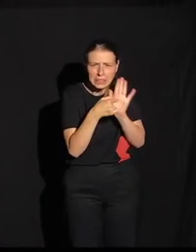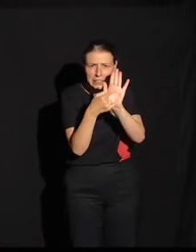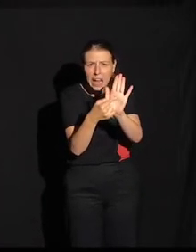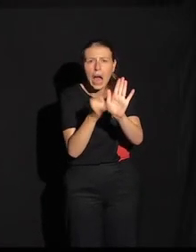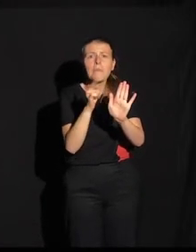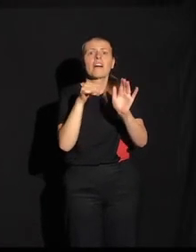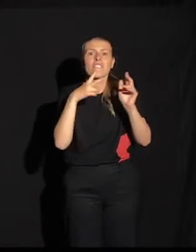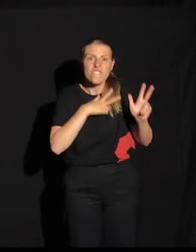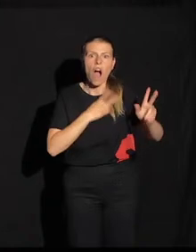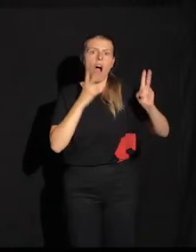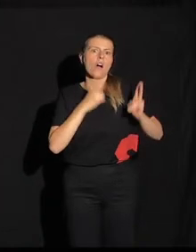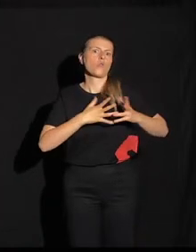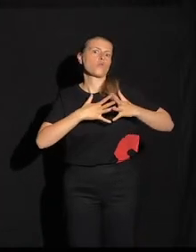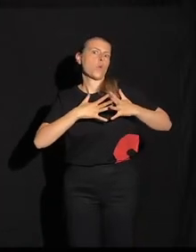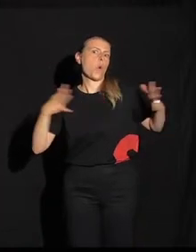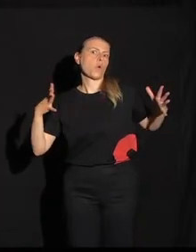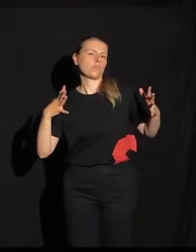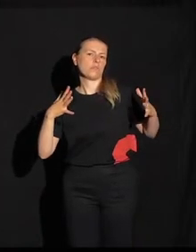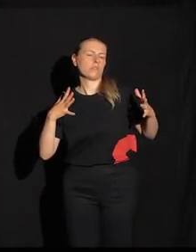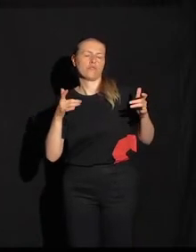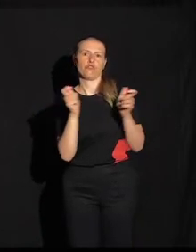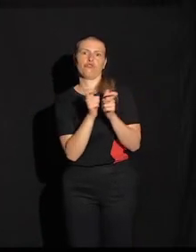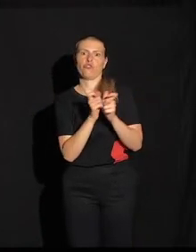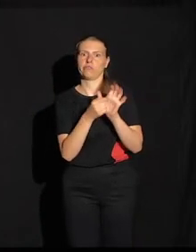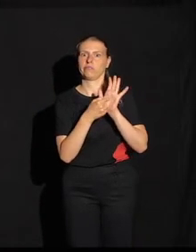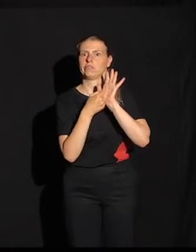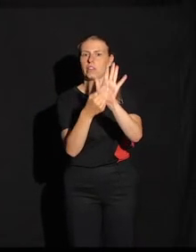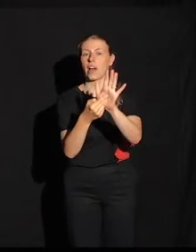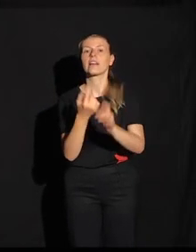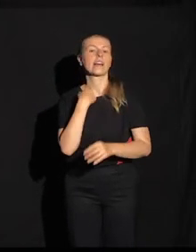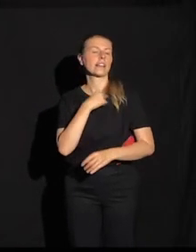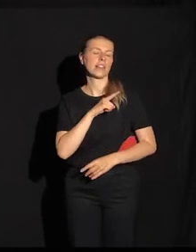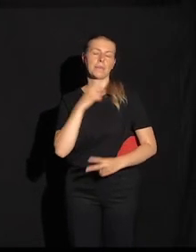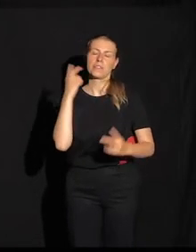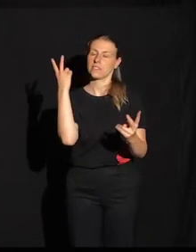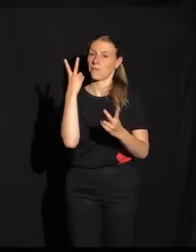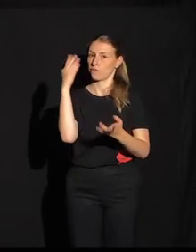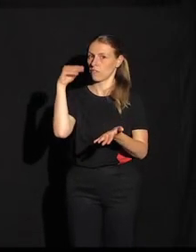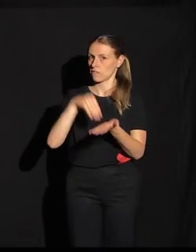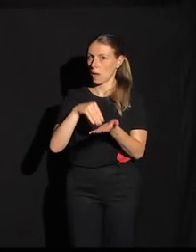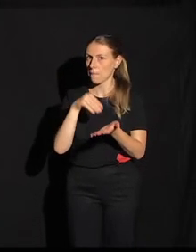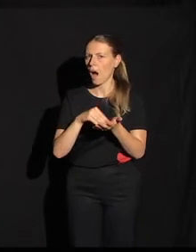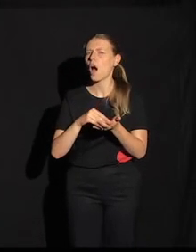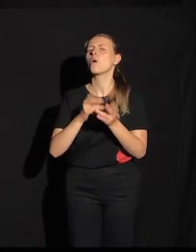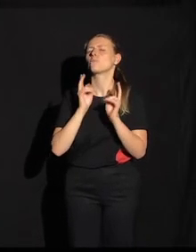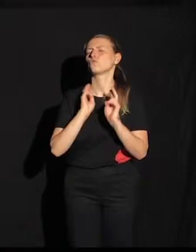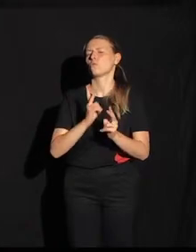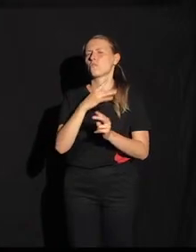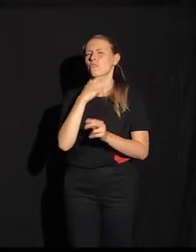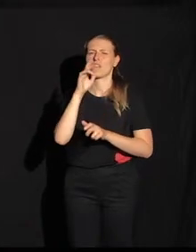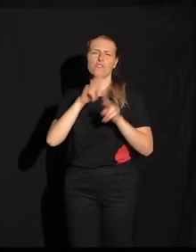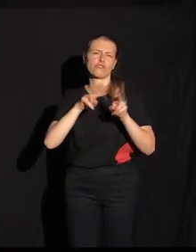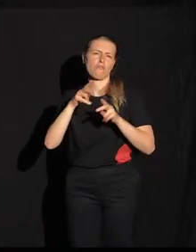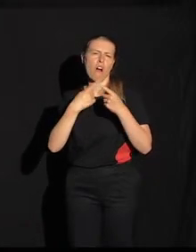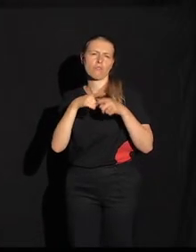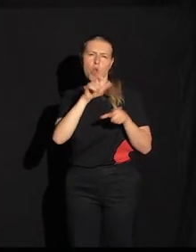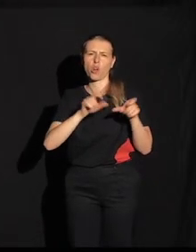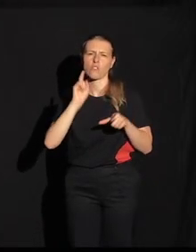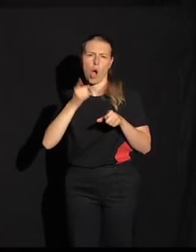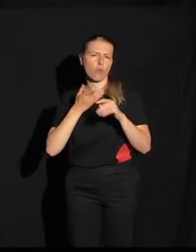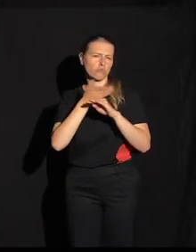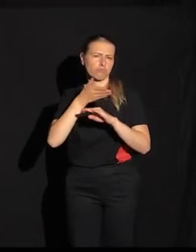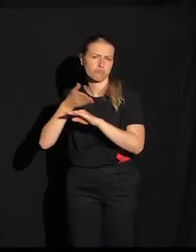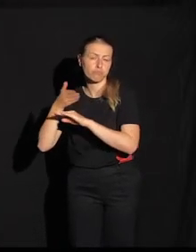Und ich werde natürlich kommen und noch einige andere. Und es gibt sicher auch noch Karten. Wer also möchte,